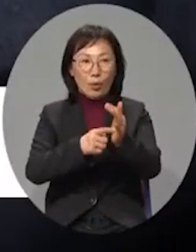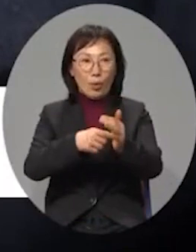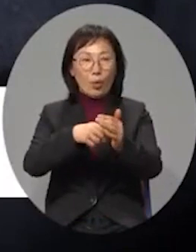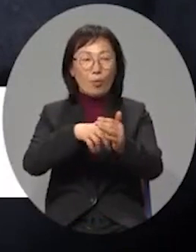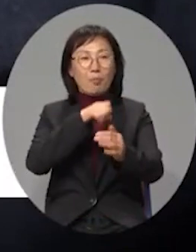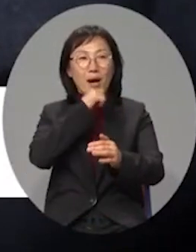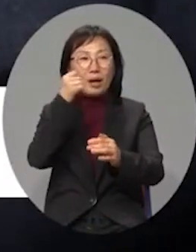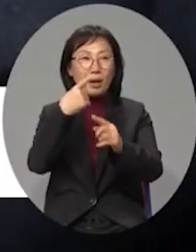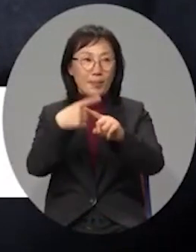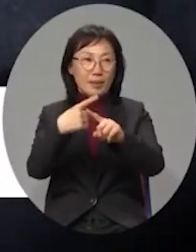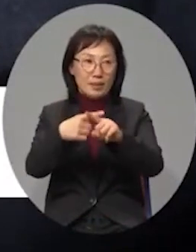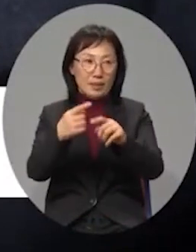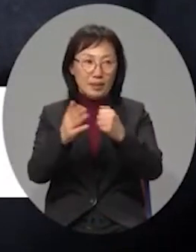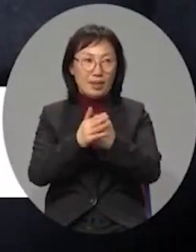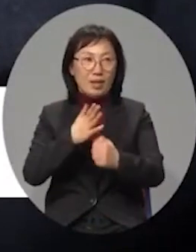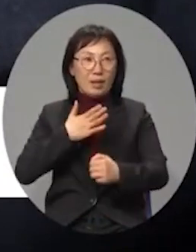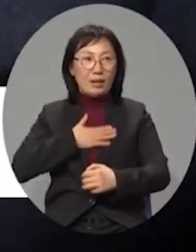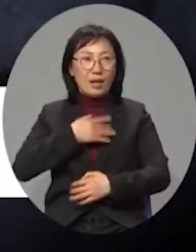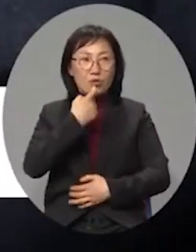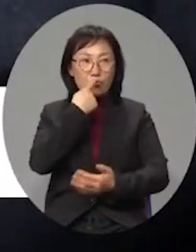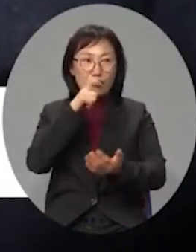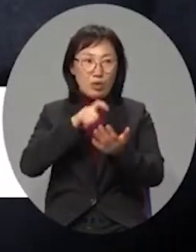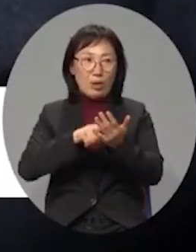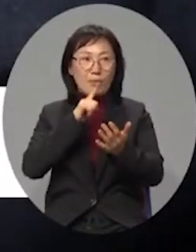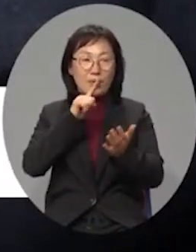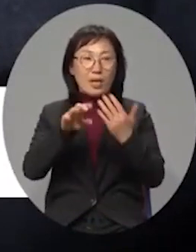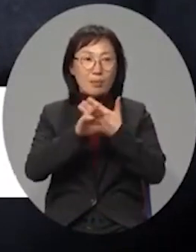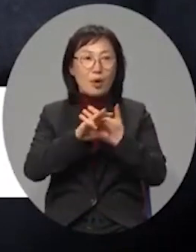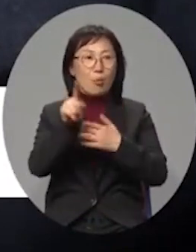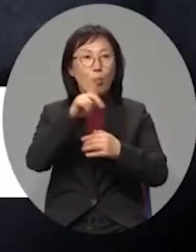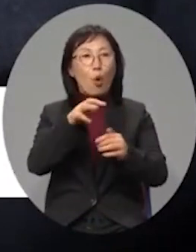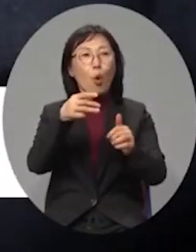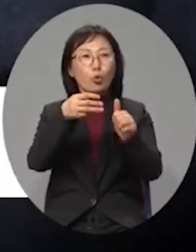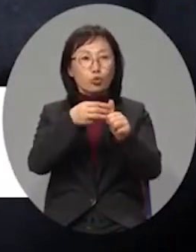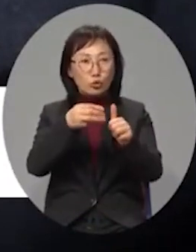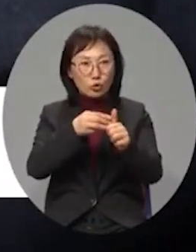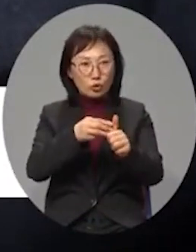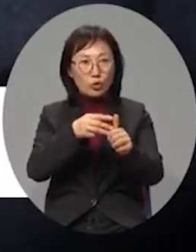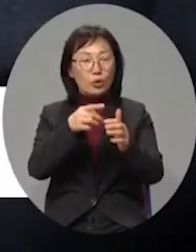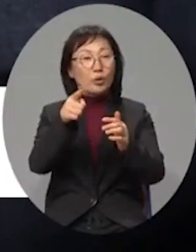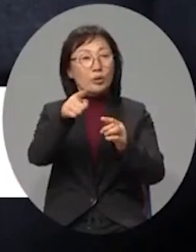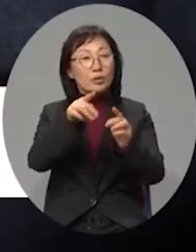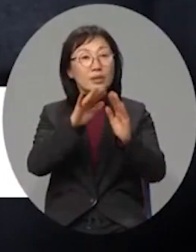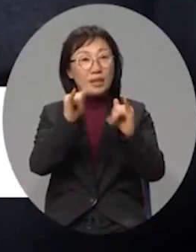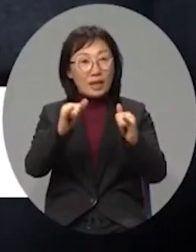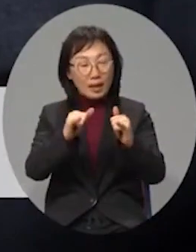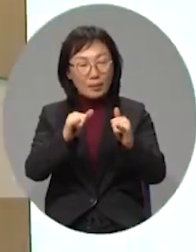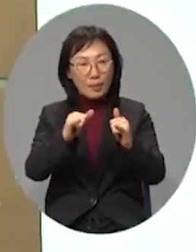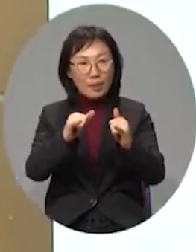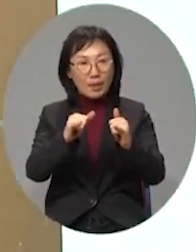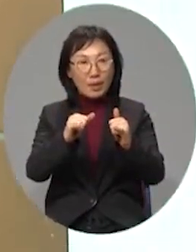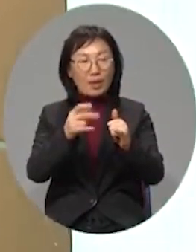아니라 내가 쉽게 말하면 적자가 날 높기로 했다. 그게 가장 먹힌다는 거죠.